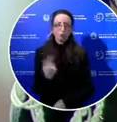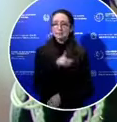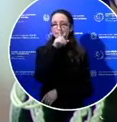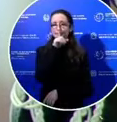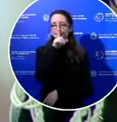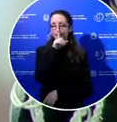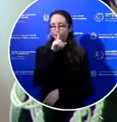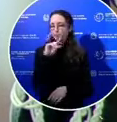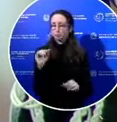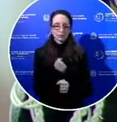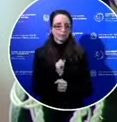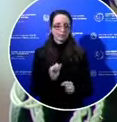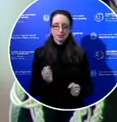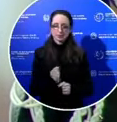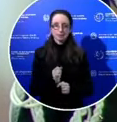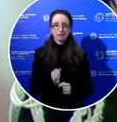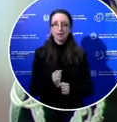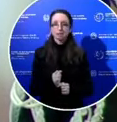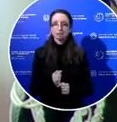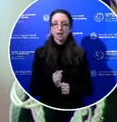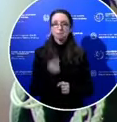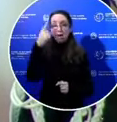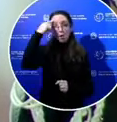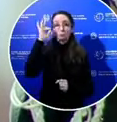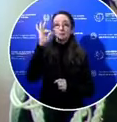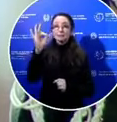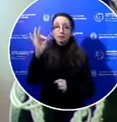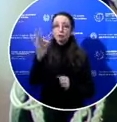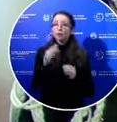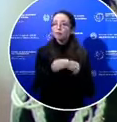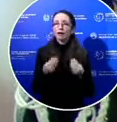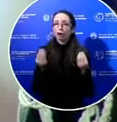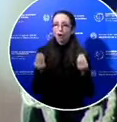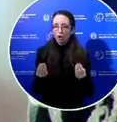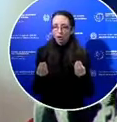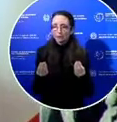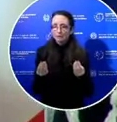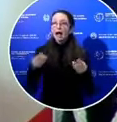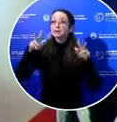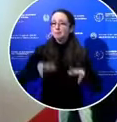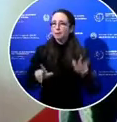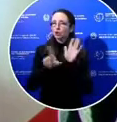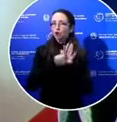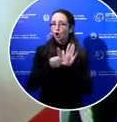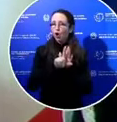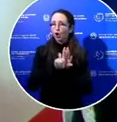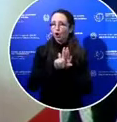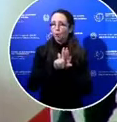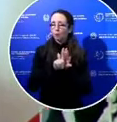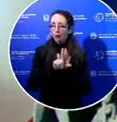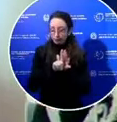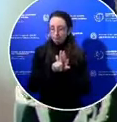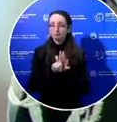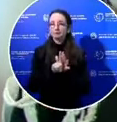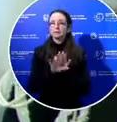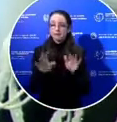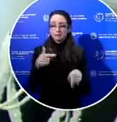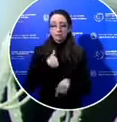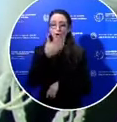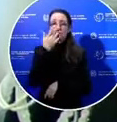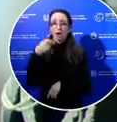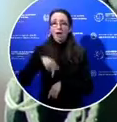intollerabile, non nell'ottica di fare semplicemente un adempimento a quella che è una norma di legge, ma io vorrei che da Genova